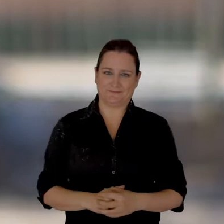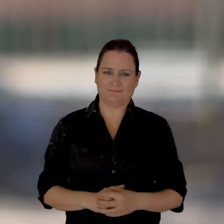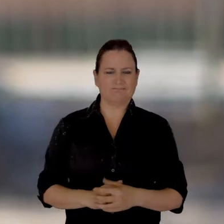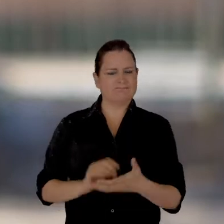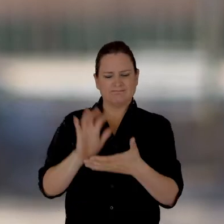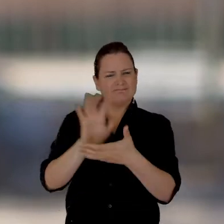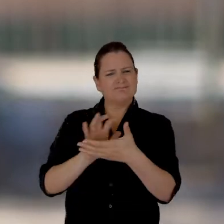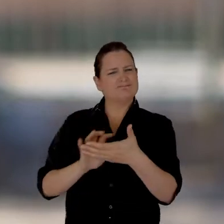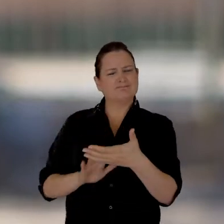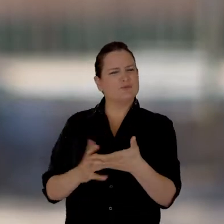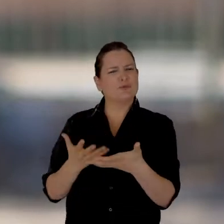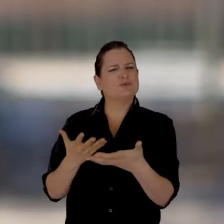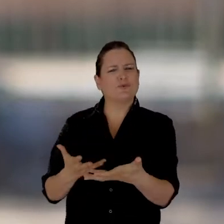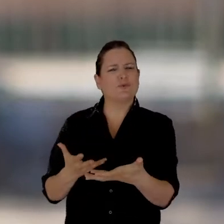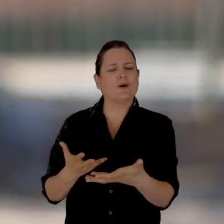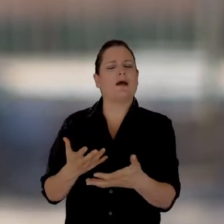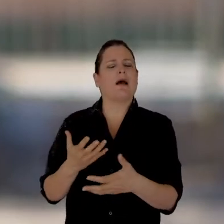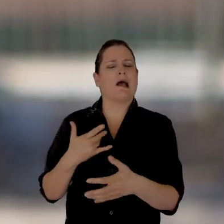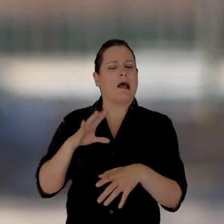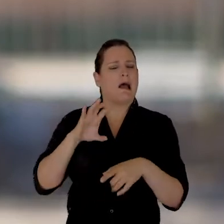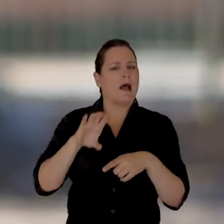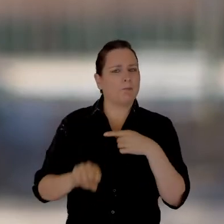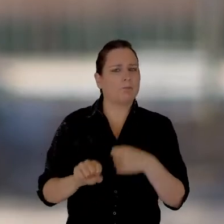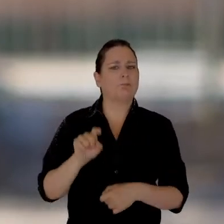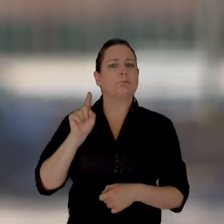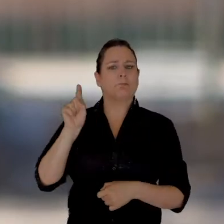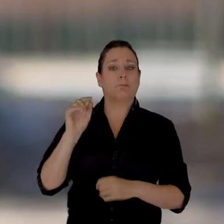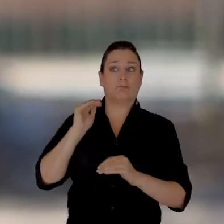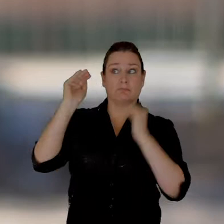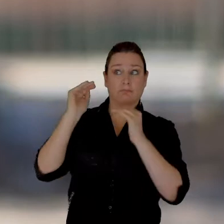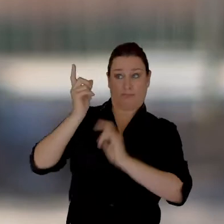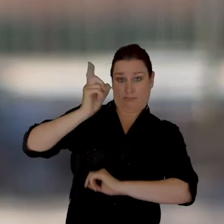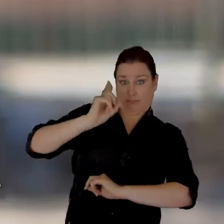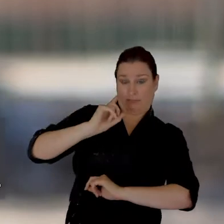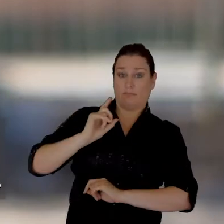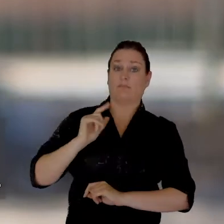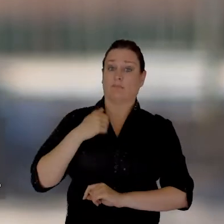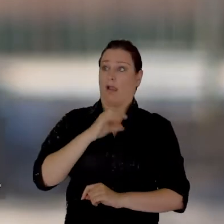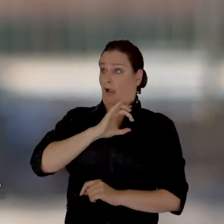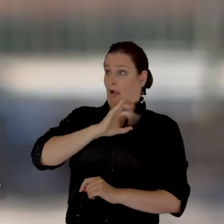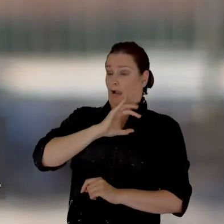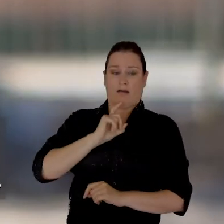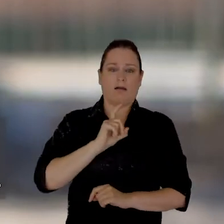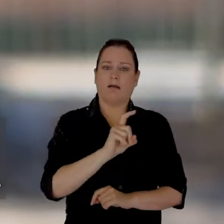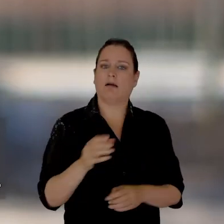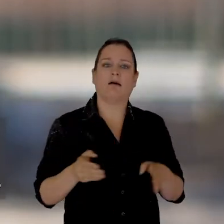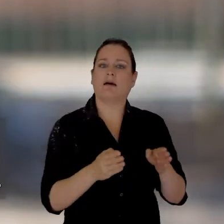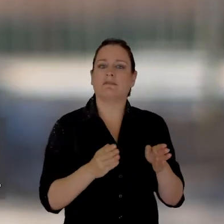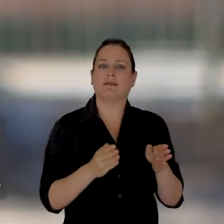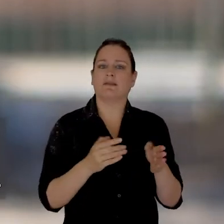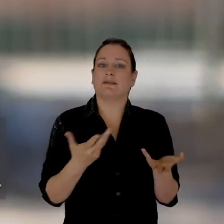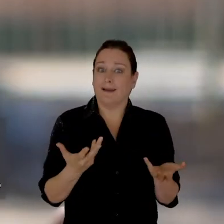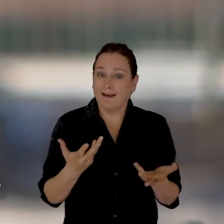Maar ek het toegesien, soos ek ouwe raak, ook, is hoe ons van die oranje rivier af weggehouden. So, hy het vir elke ding, het